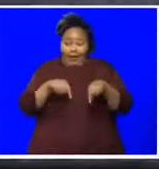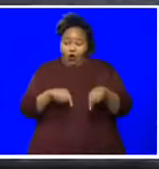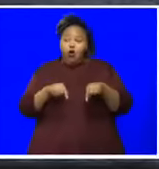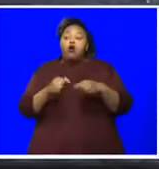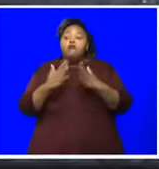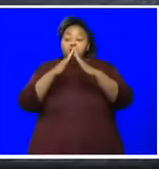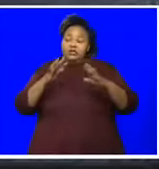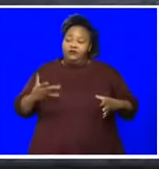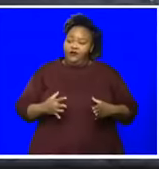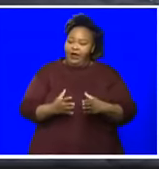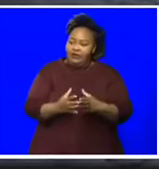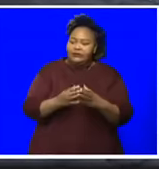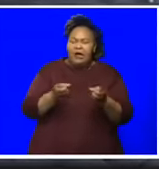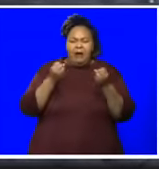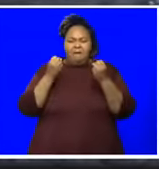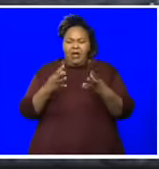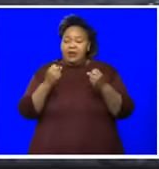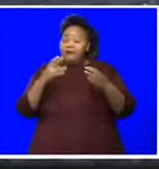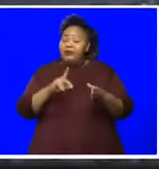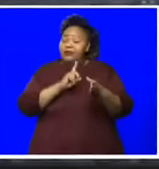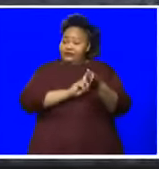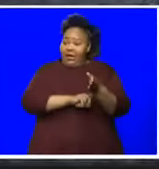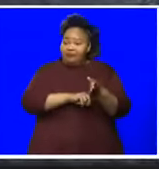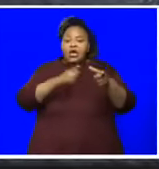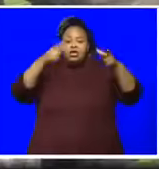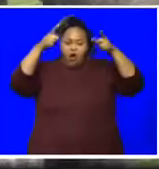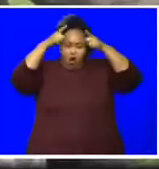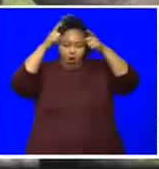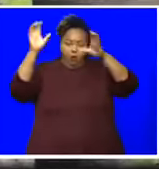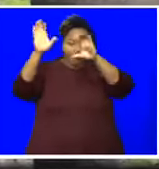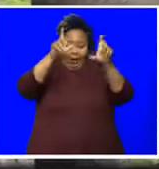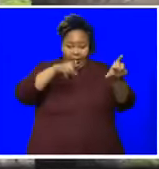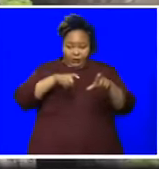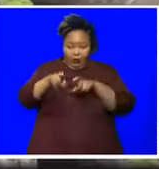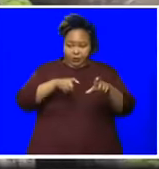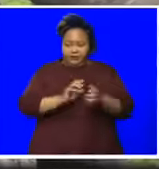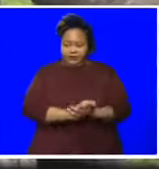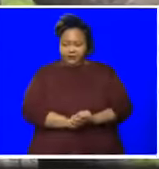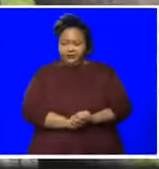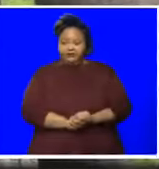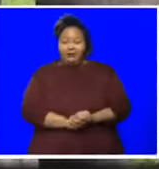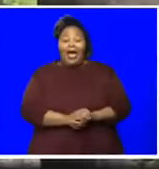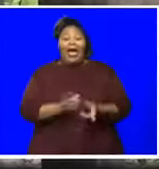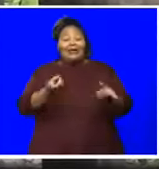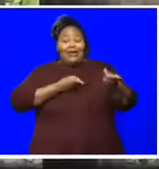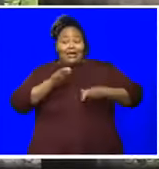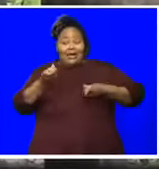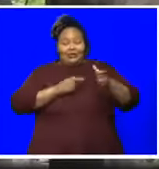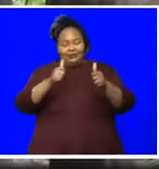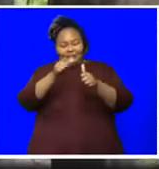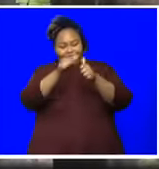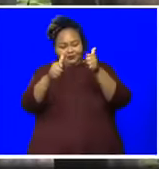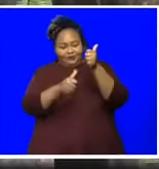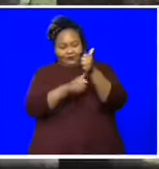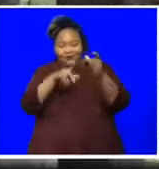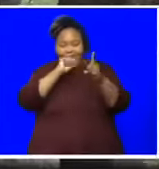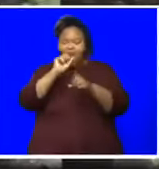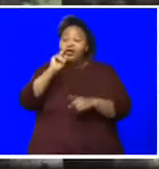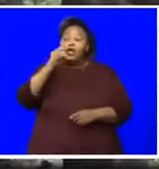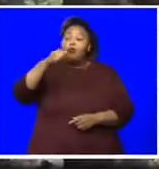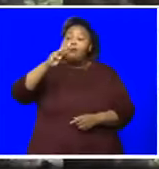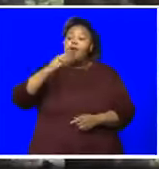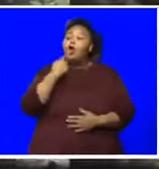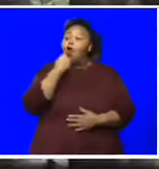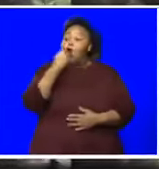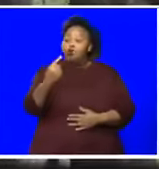ngalendlela emahlandla. Lisekela lemconziso elihlangothi lwetilwane luyanda khumalo ukuthi lohlobo lwekuthengisa